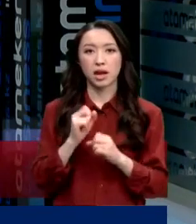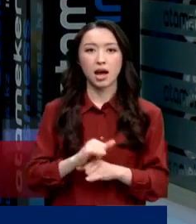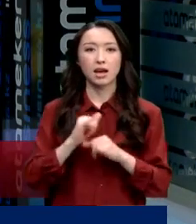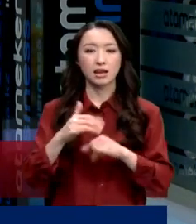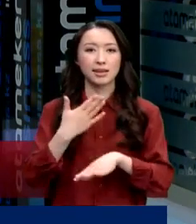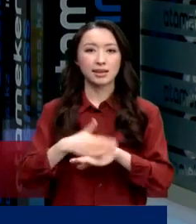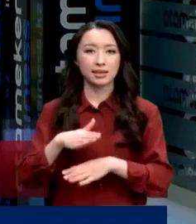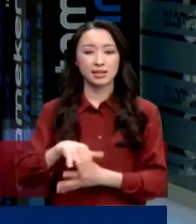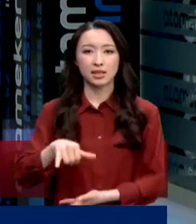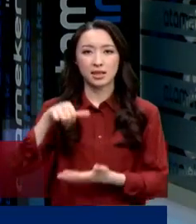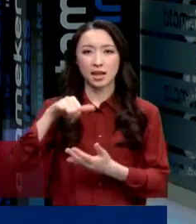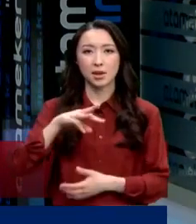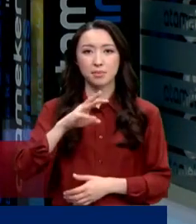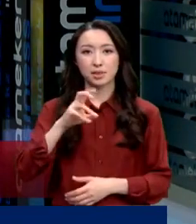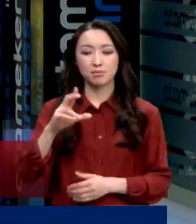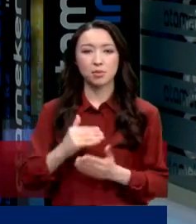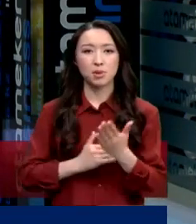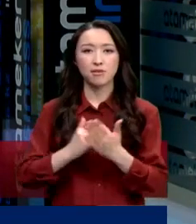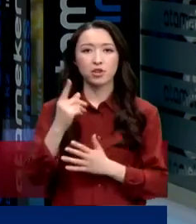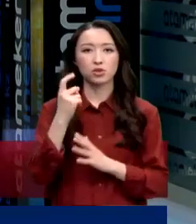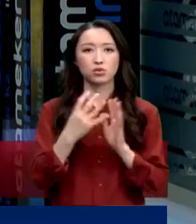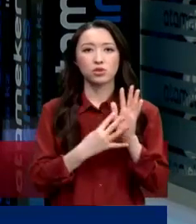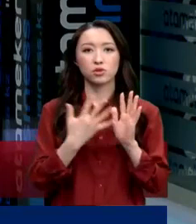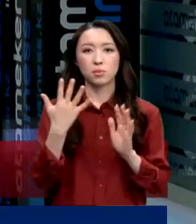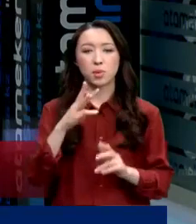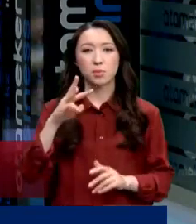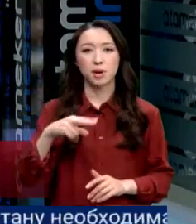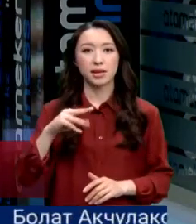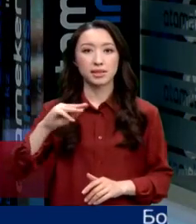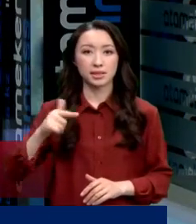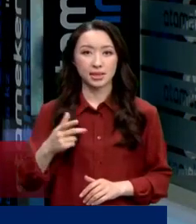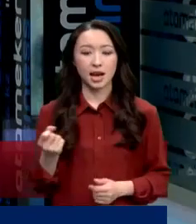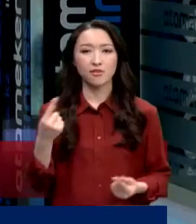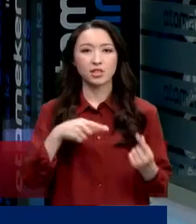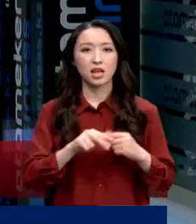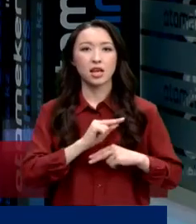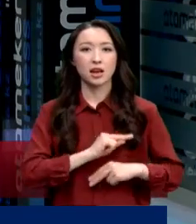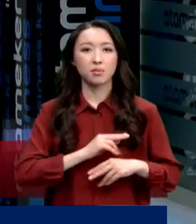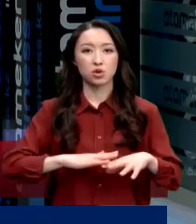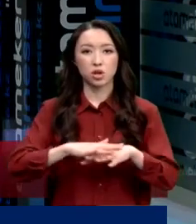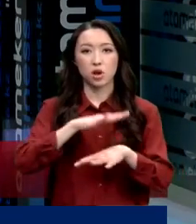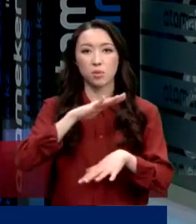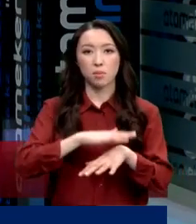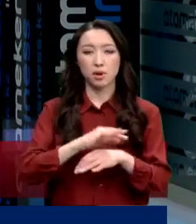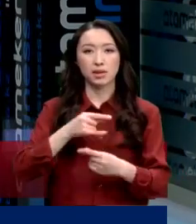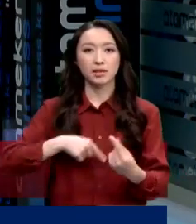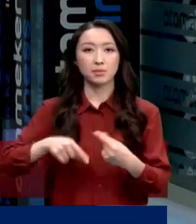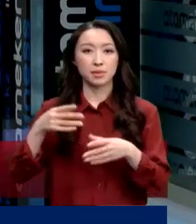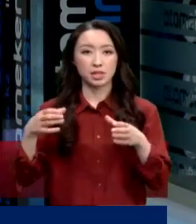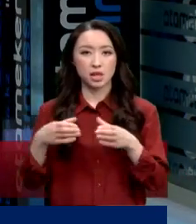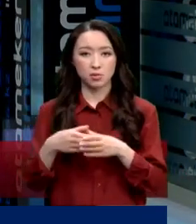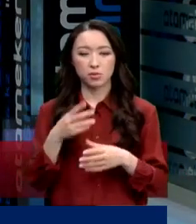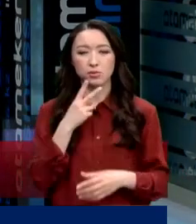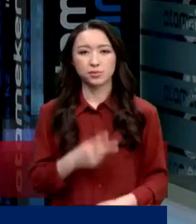кредитного портфеля МСБ превысил 195 миллиардов тенге. О взаимной работе Халык-Банка и бизнес-сообщества материал